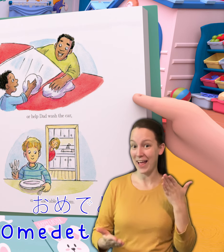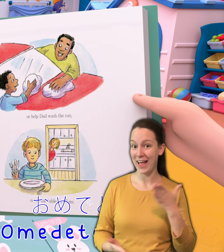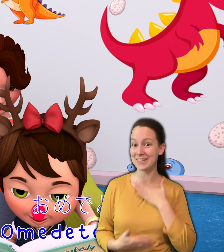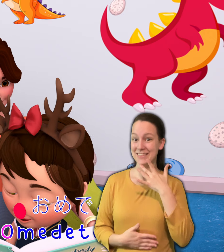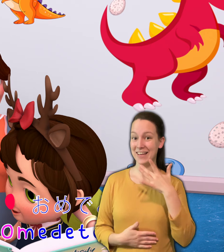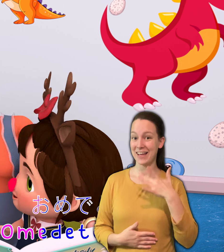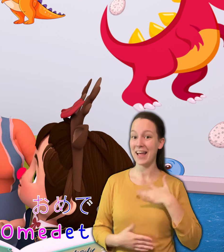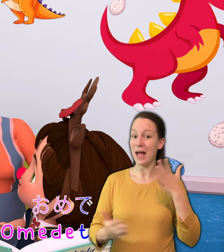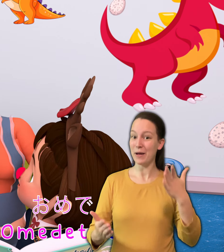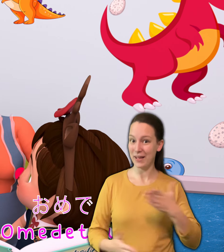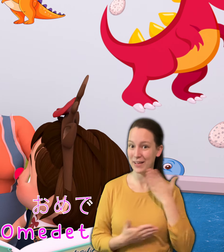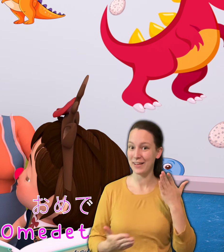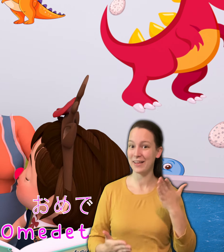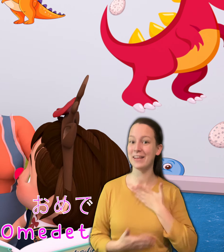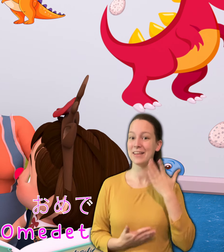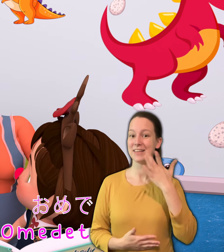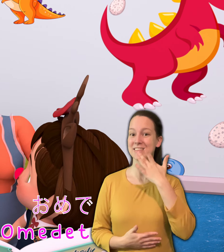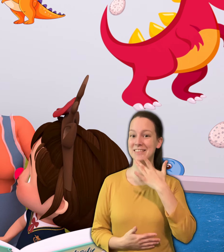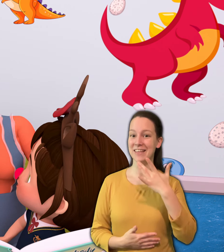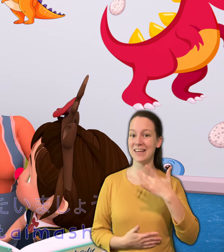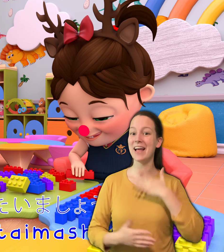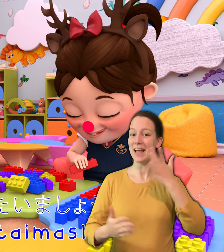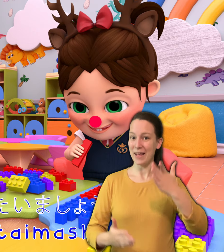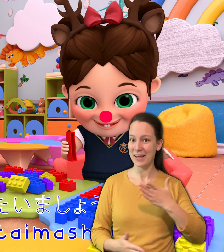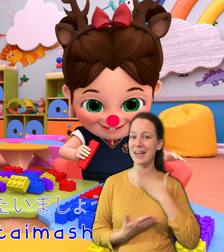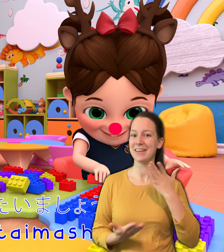誕生日おめでとう歌お